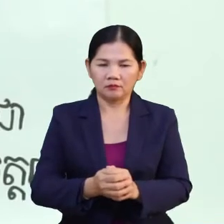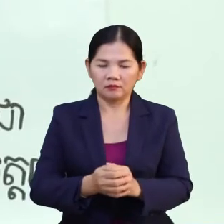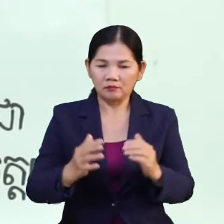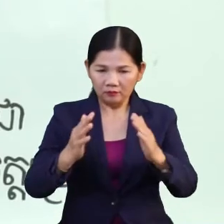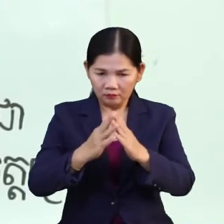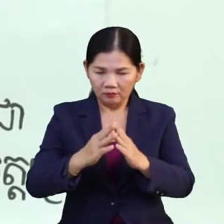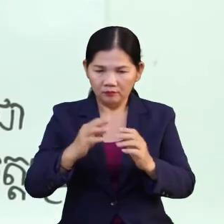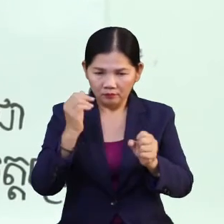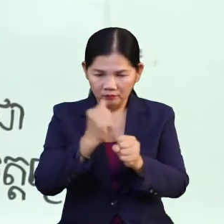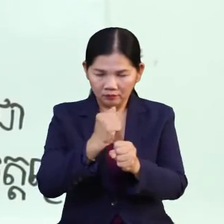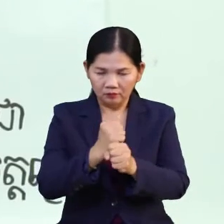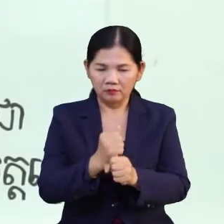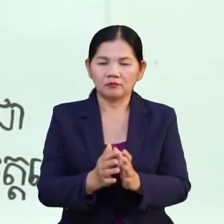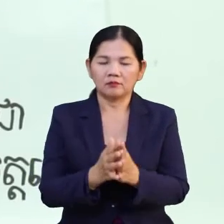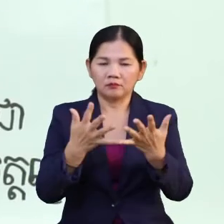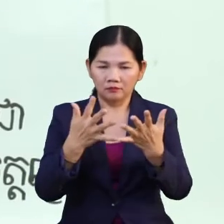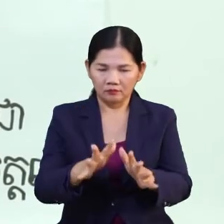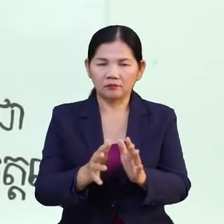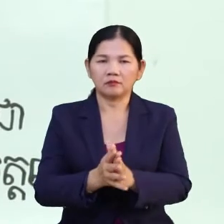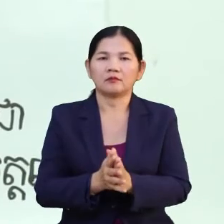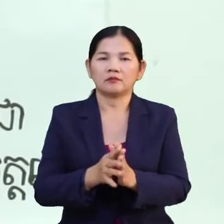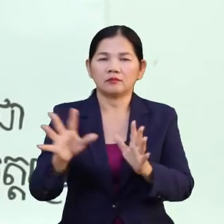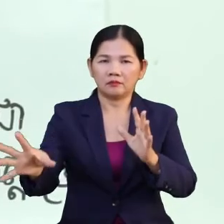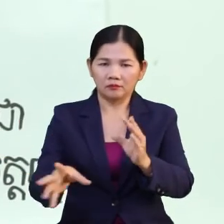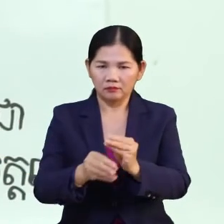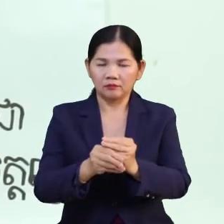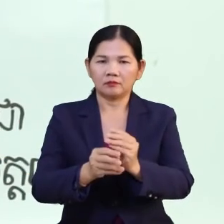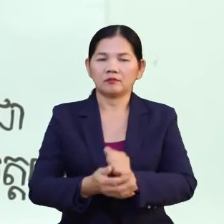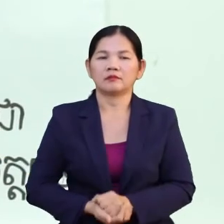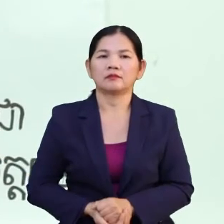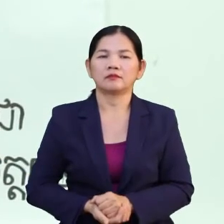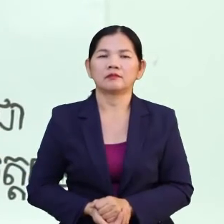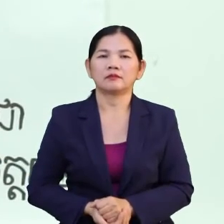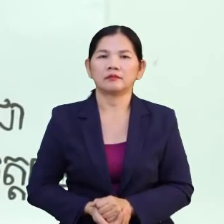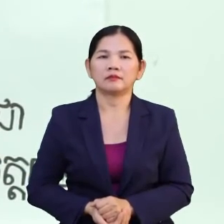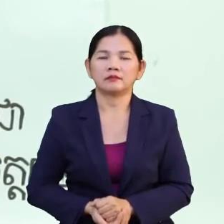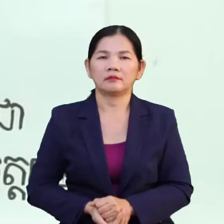ការដែលកូនបានធ្វើរួចរាល់នោះចាបន្ថែមវាទៅកូន